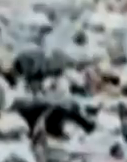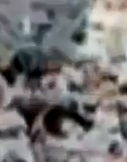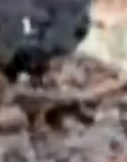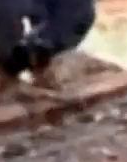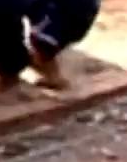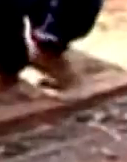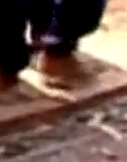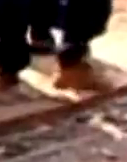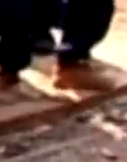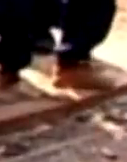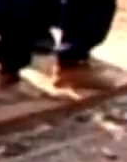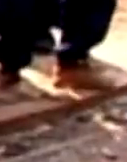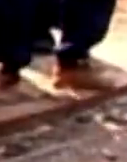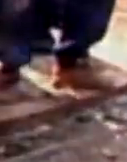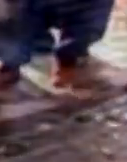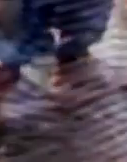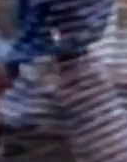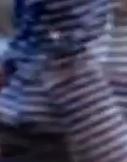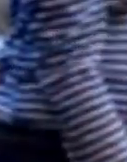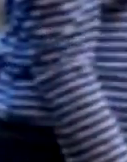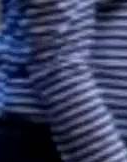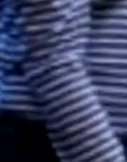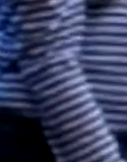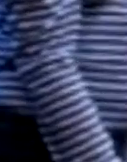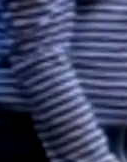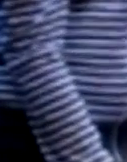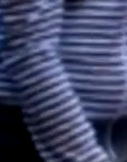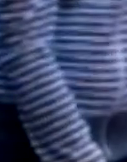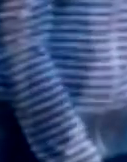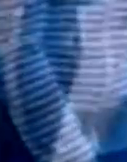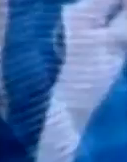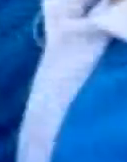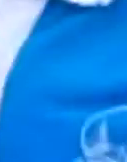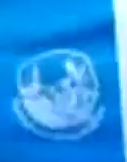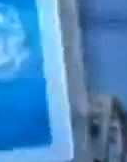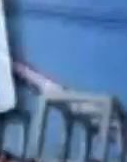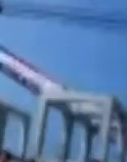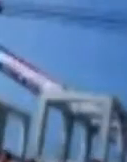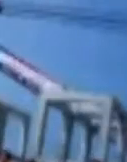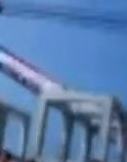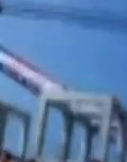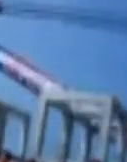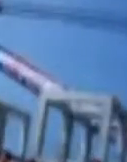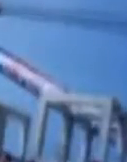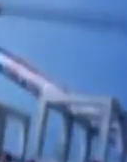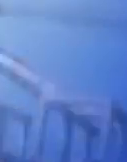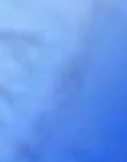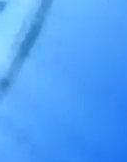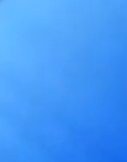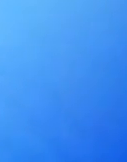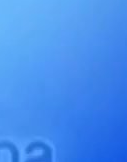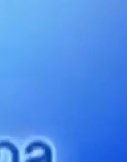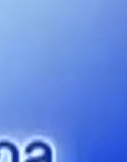ได้คืนความสามัคคีเพื่อพัฒนาประเทศมอบความห่วงใยความอบอุ่นได้รอยยิ้มและความสุขของคนไท